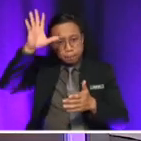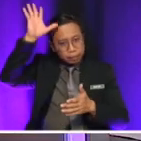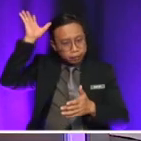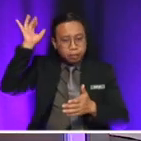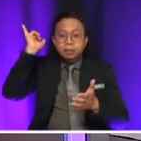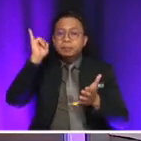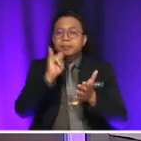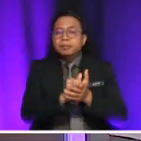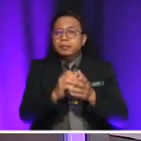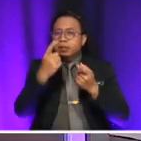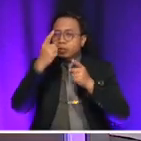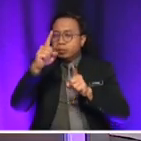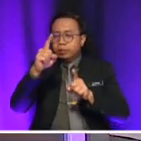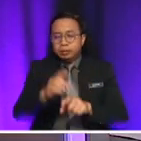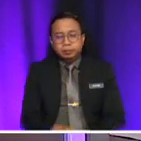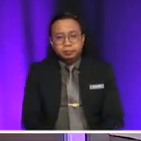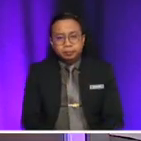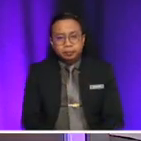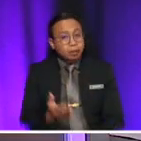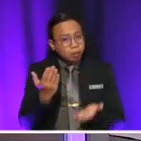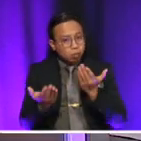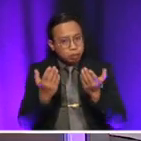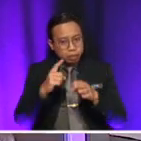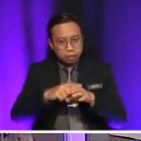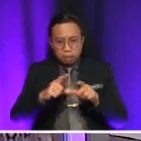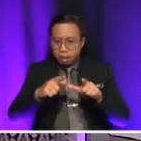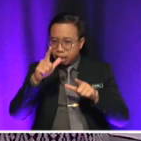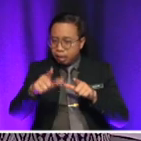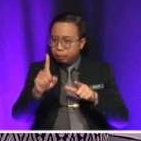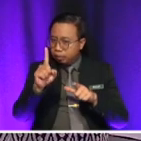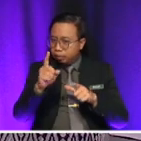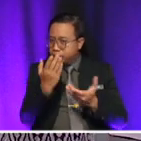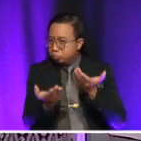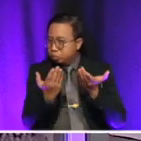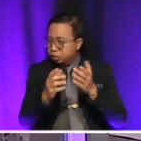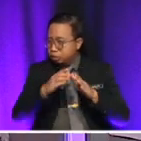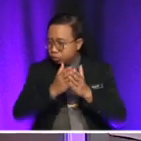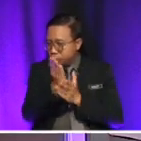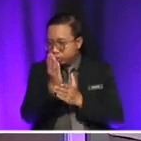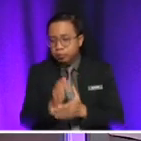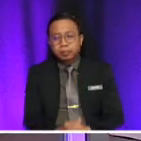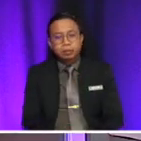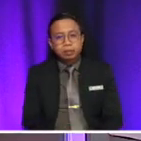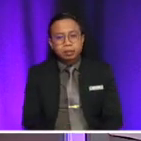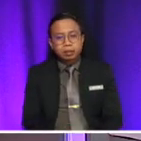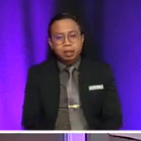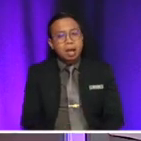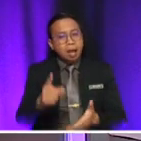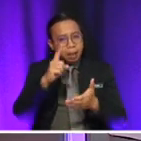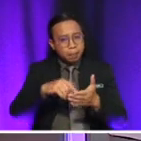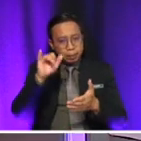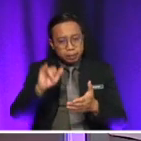yakin bukan di langkah yang pertama mungkin langkah yang seterusnya apa yang